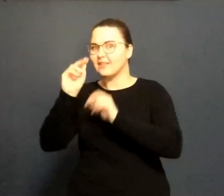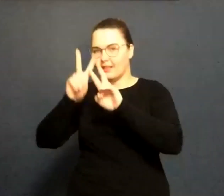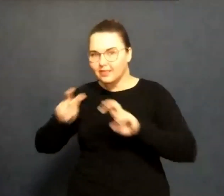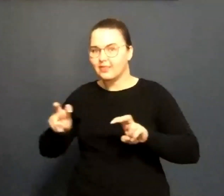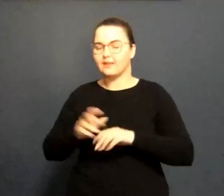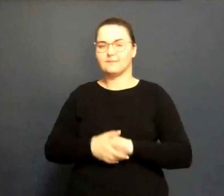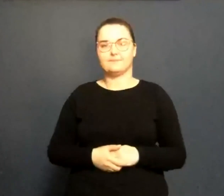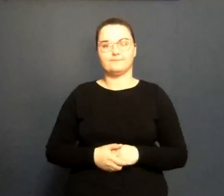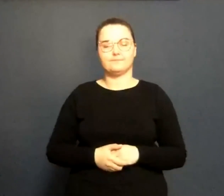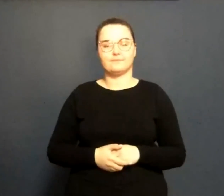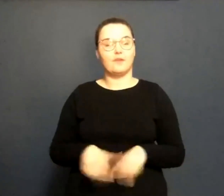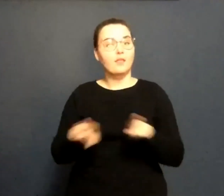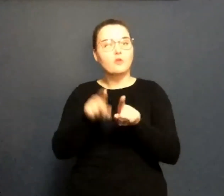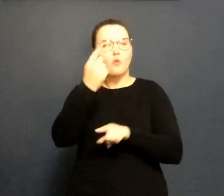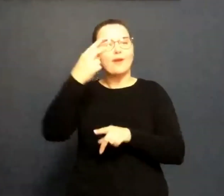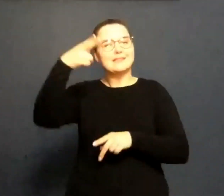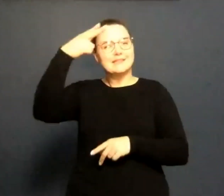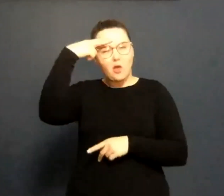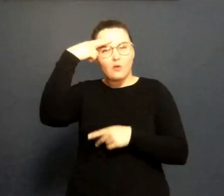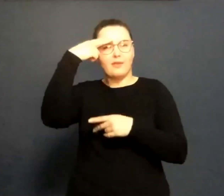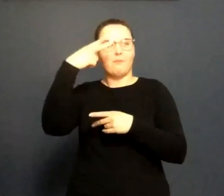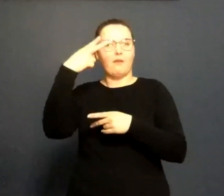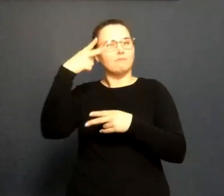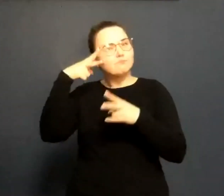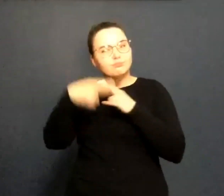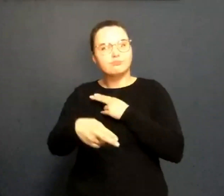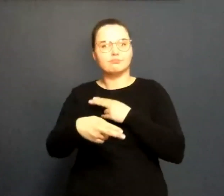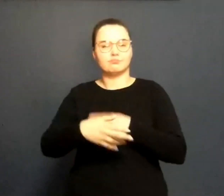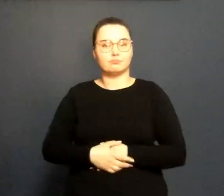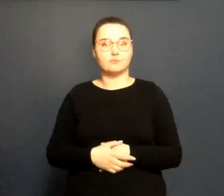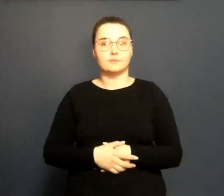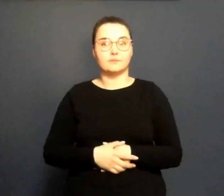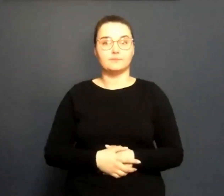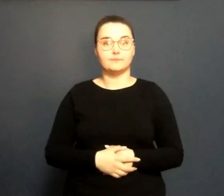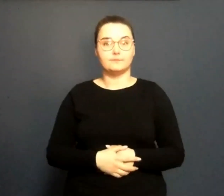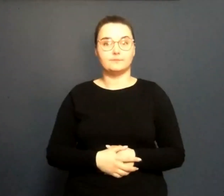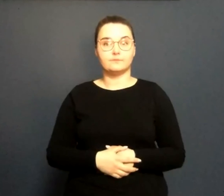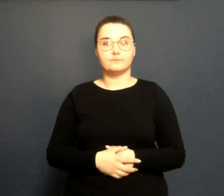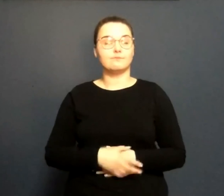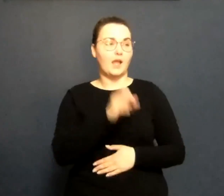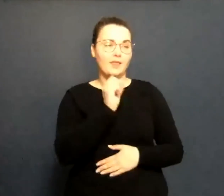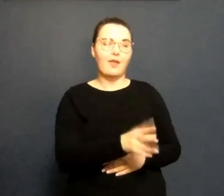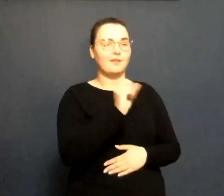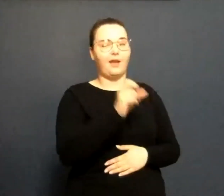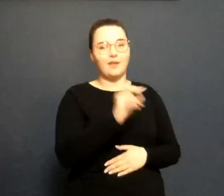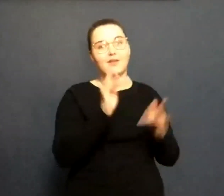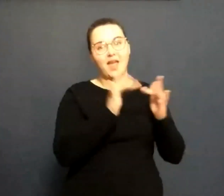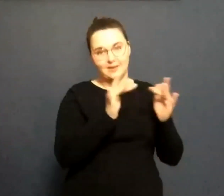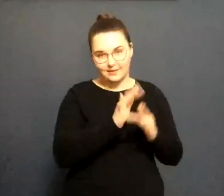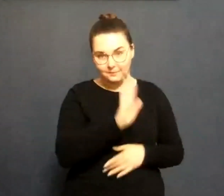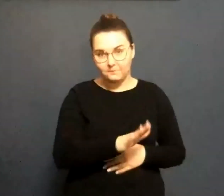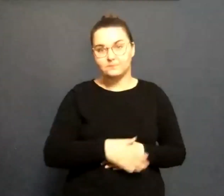też odczarowywać to w sposób myślenia o tej grupie, prawda? Tak, pewnie zaraz potem,